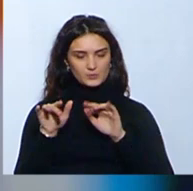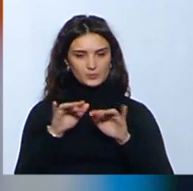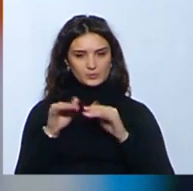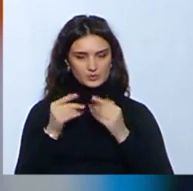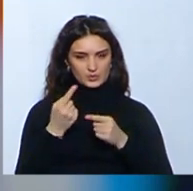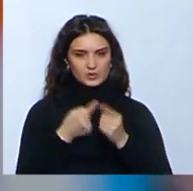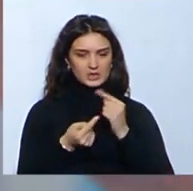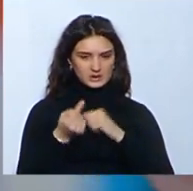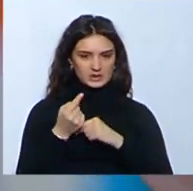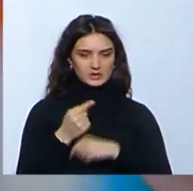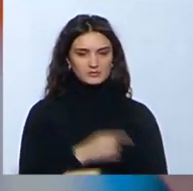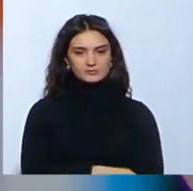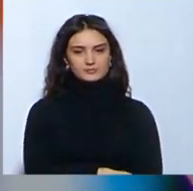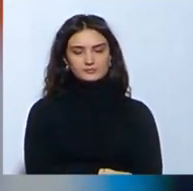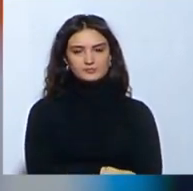ფუნქციური აღდგენა